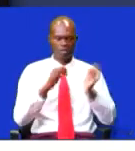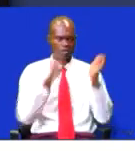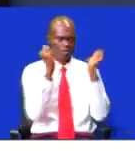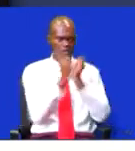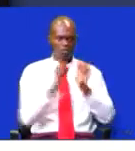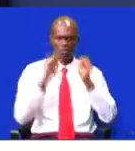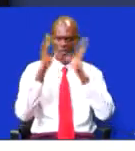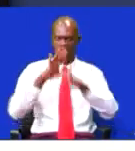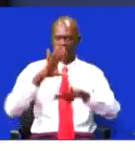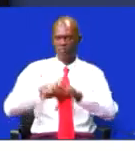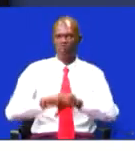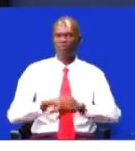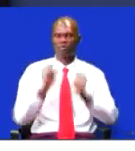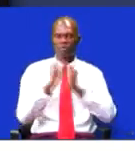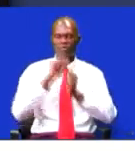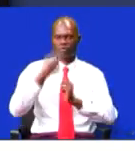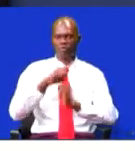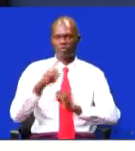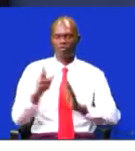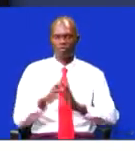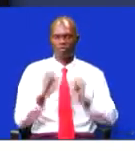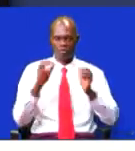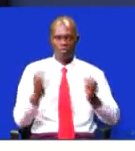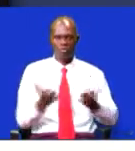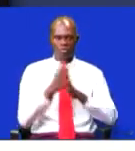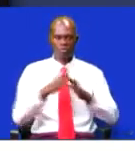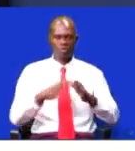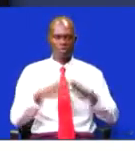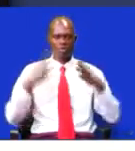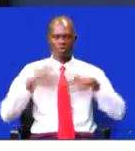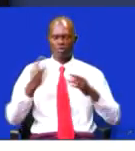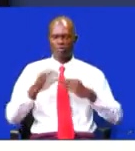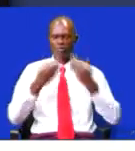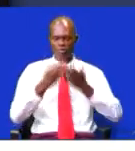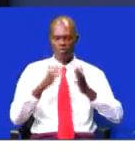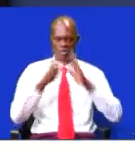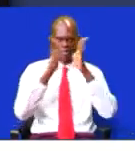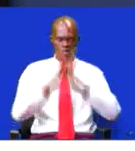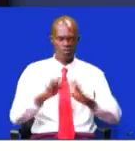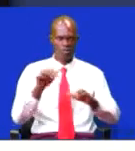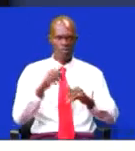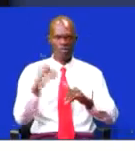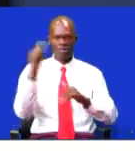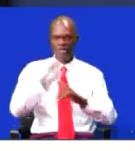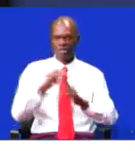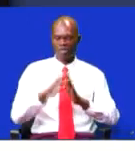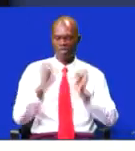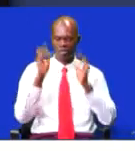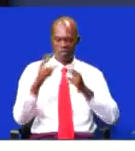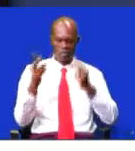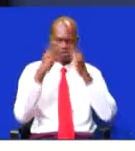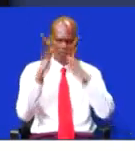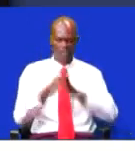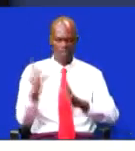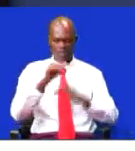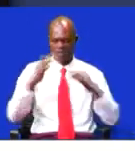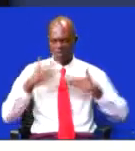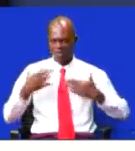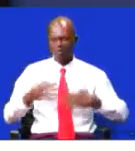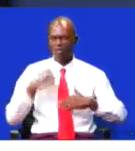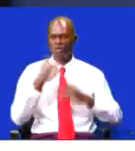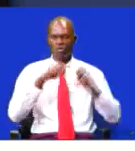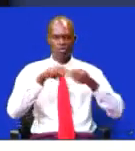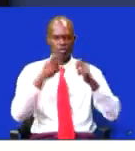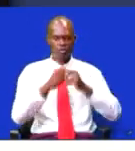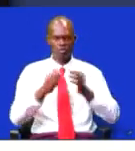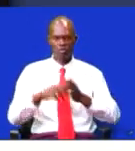okang' mager mar chika. Ojiwo oganda mondo ochiw lipot moro amora ka gipo ni gineno ng'ato ang'ata